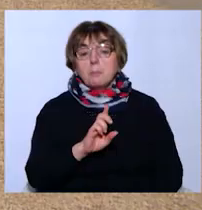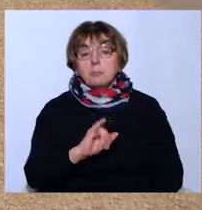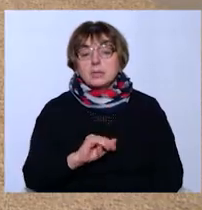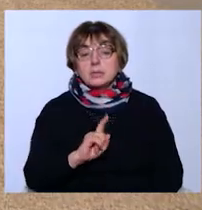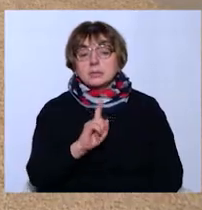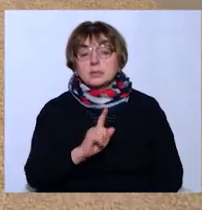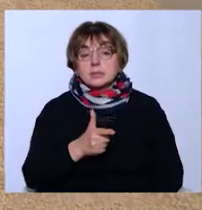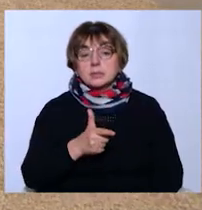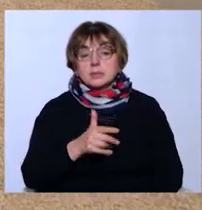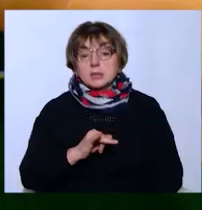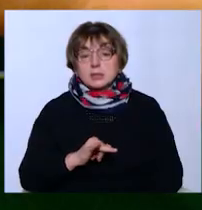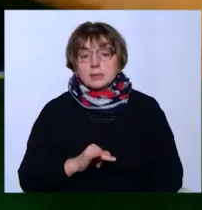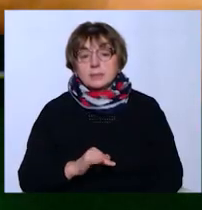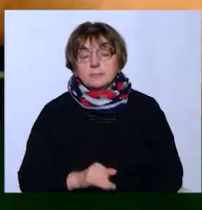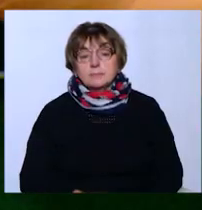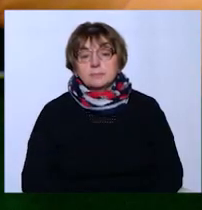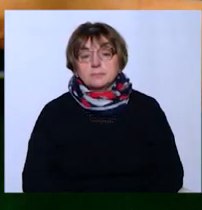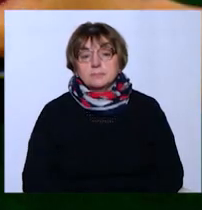ბიძგი.